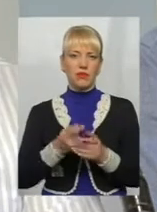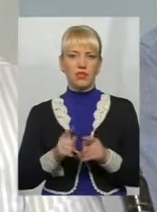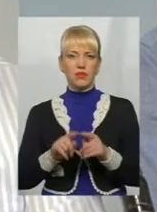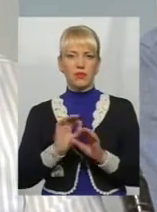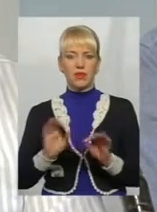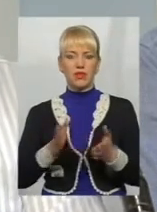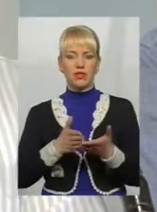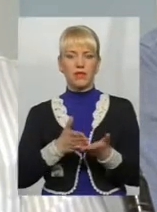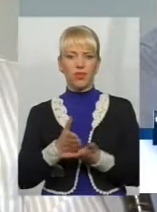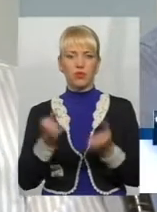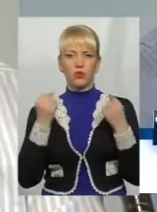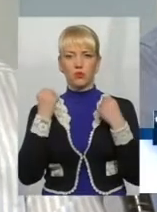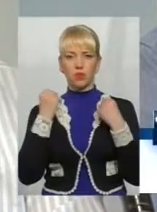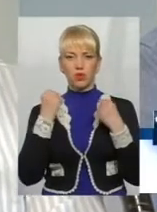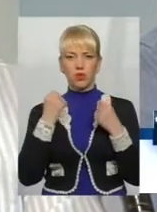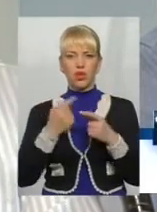тренерів і спортсменів,